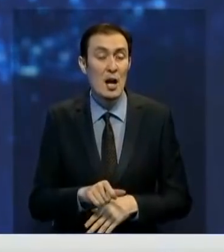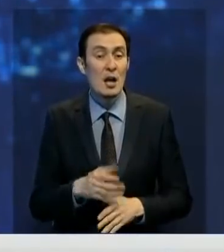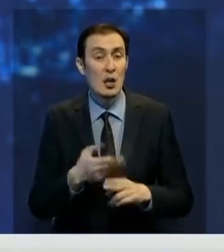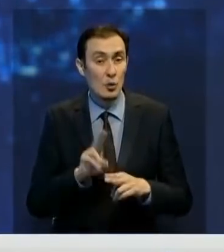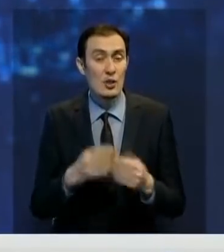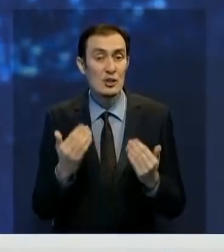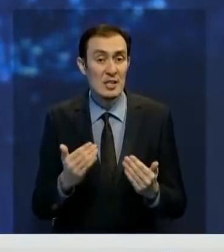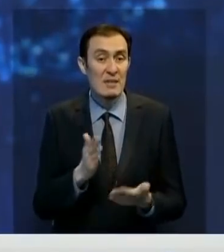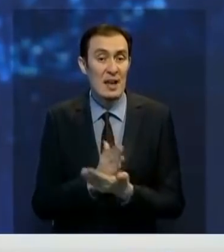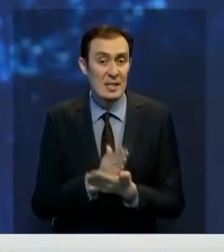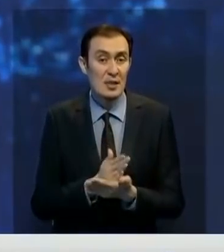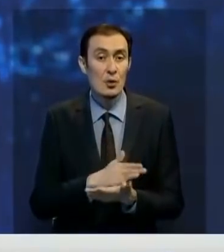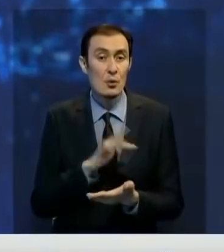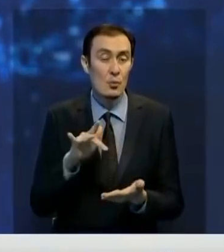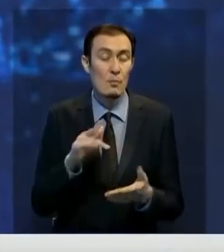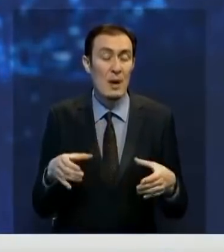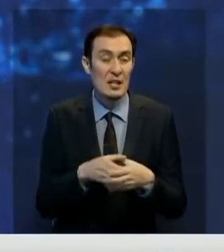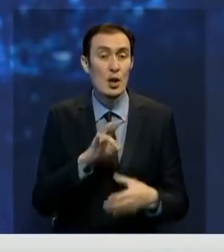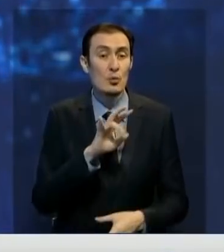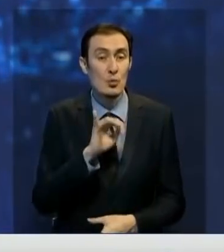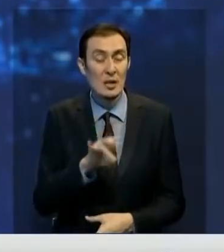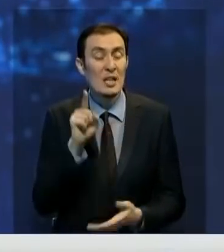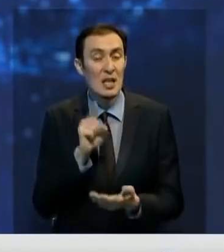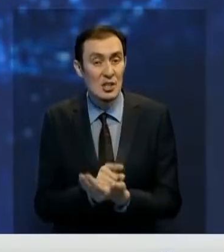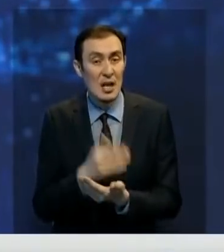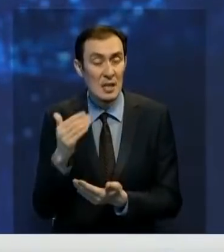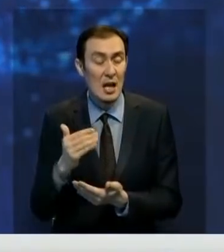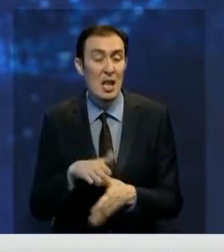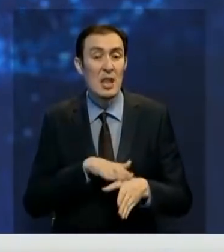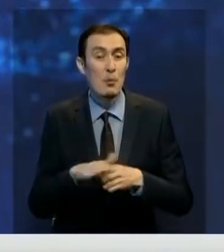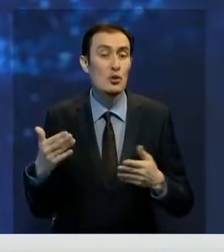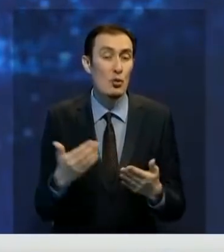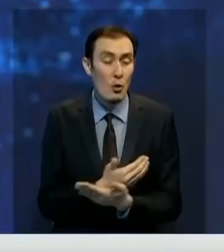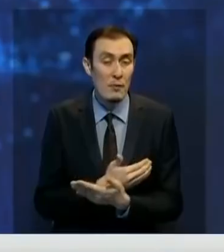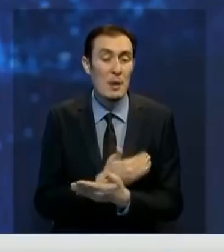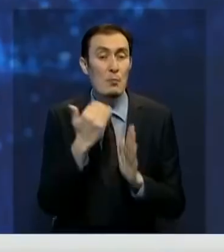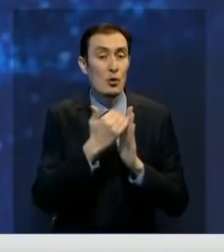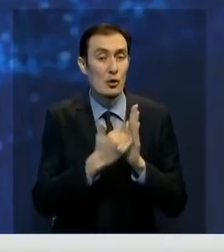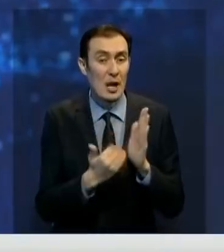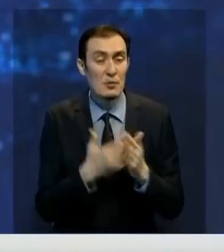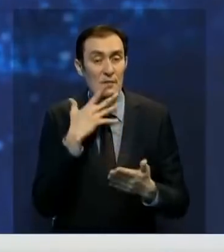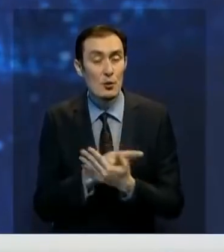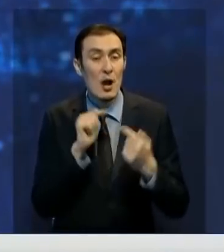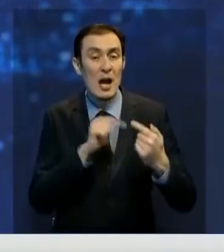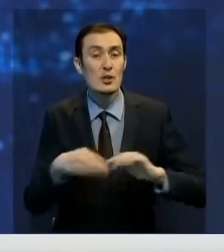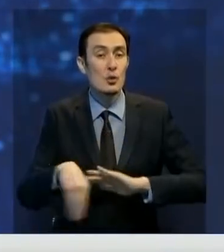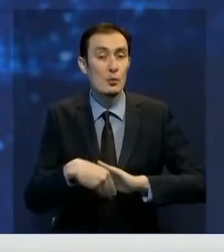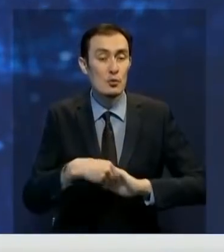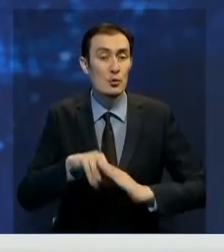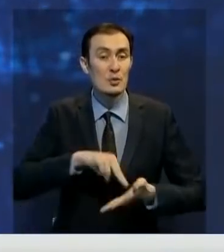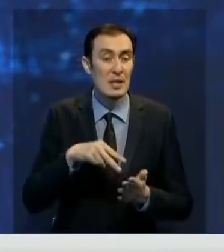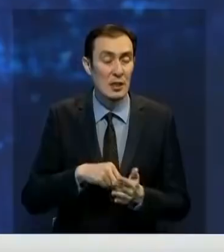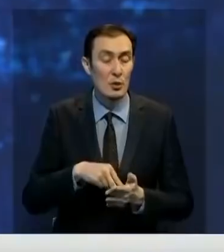частью которого являются нур отан поэтому партии предстоит наполнить новым содержанием свою антикоррупционную стратегию